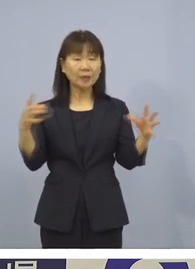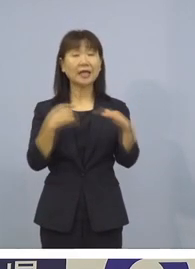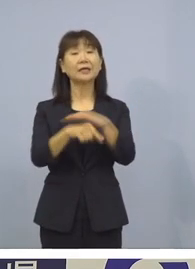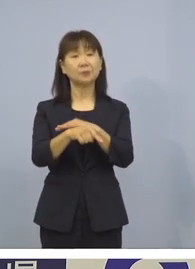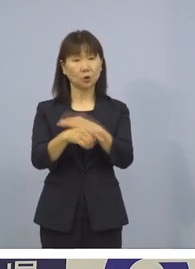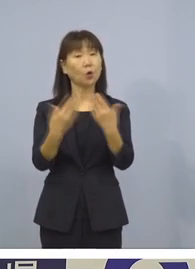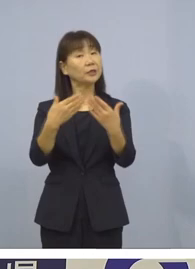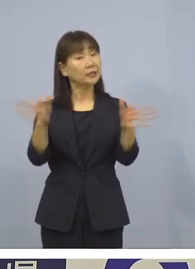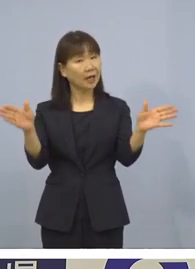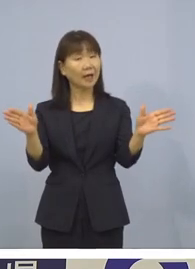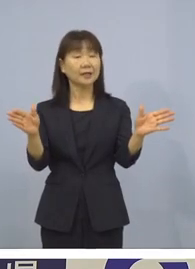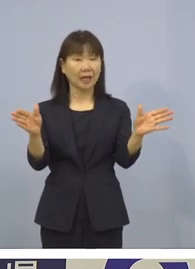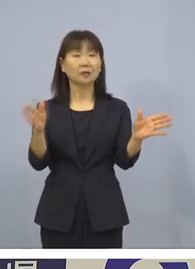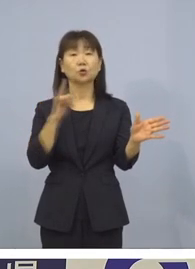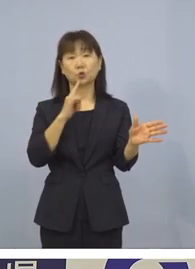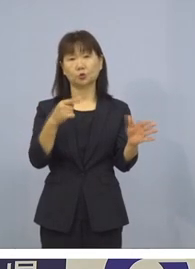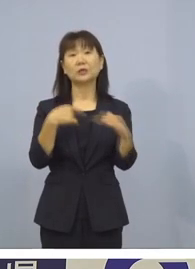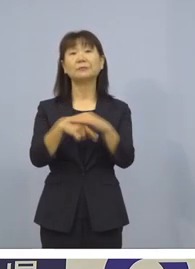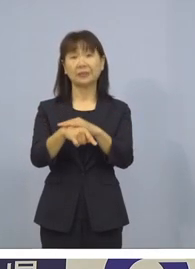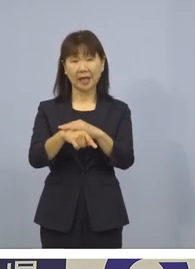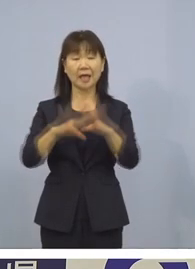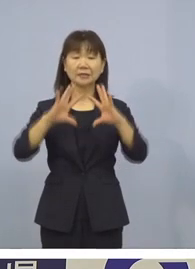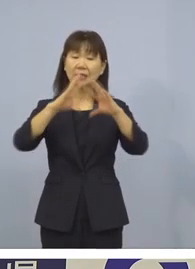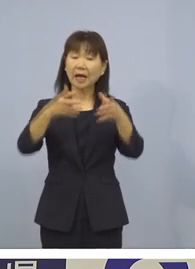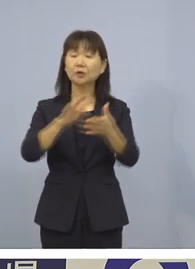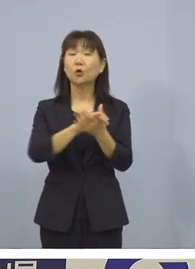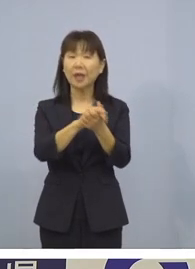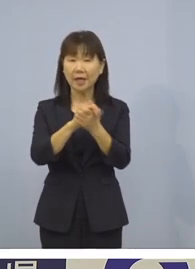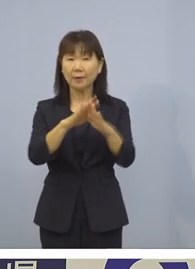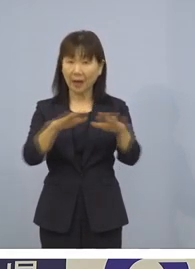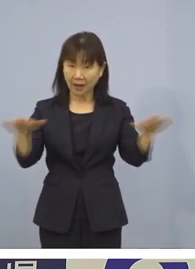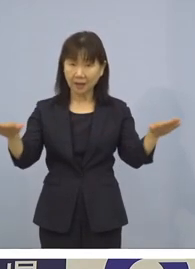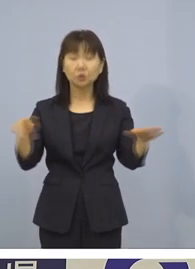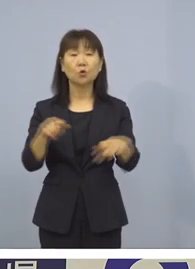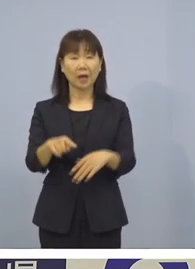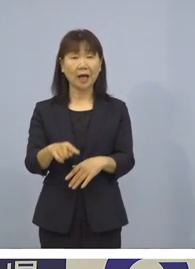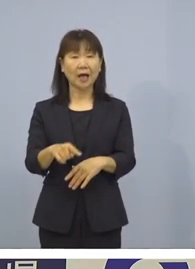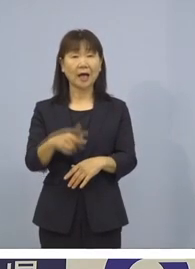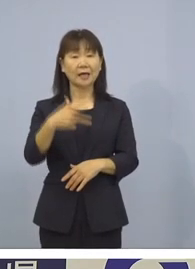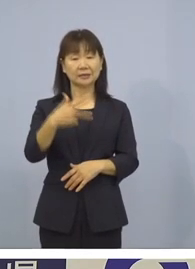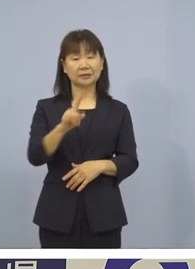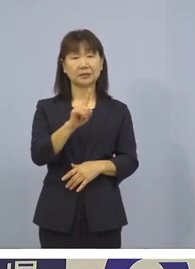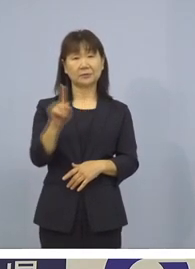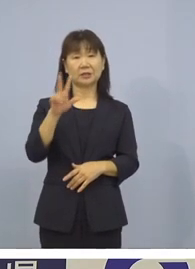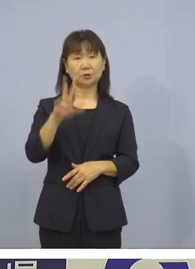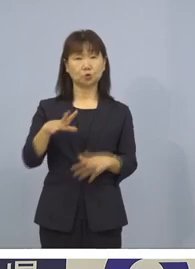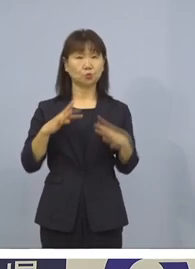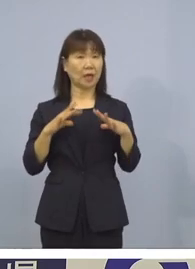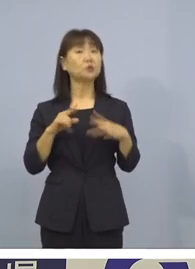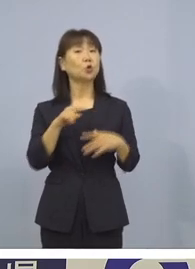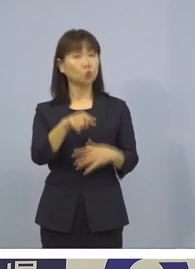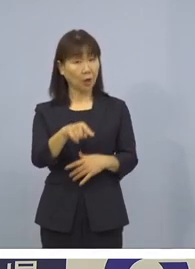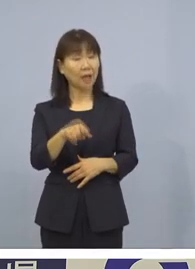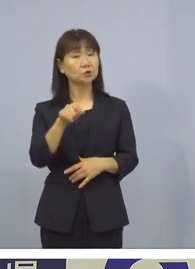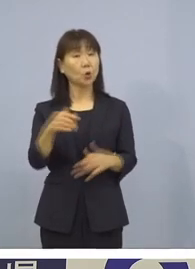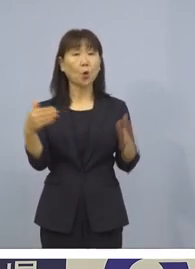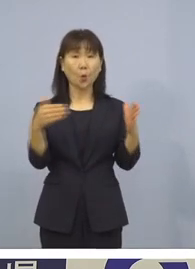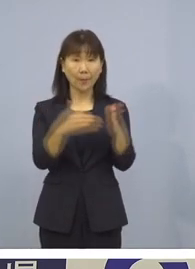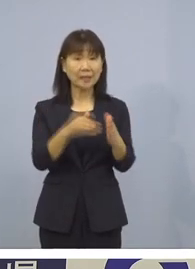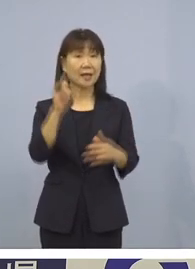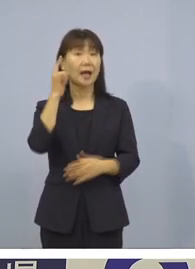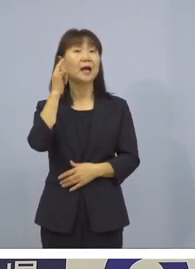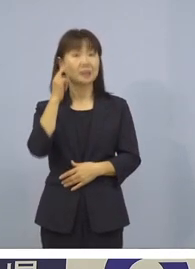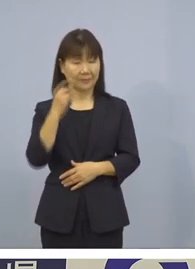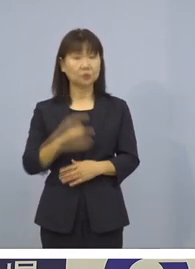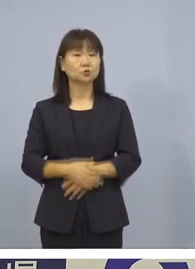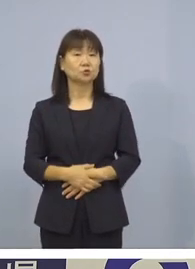たという意味で、世界の平和だとか、まあ、言ったようなシビルプライドだとか、そこまで考えてるんですね。まあ、私